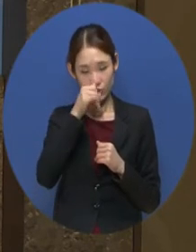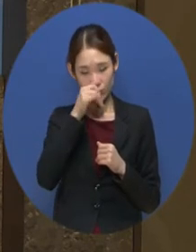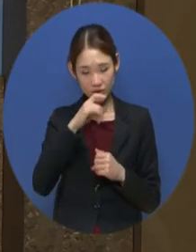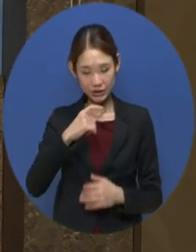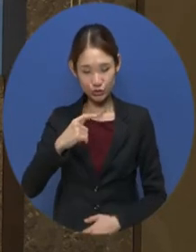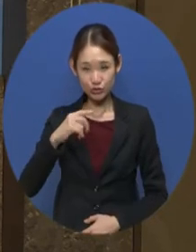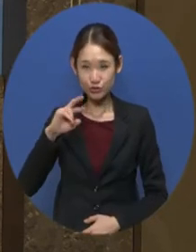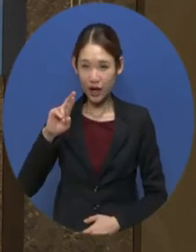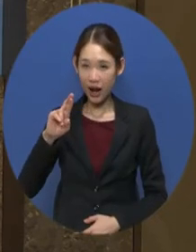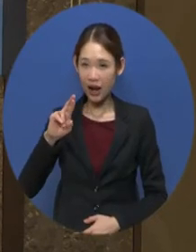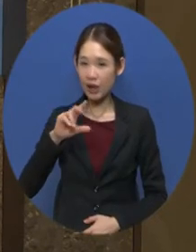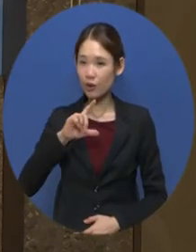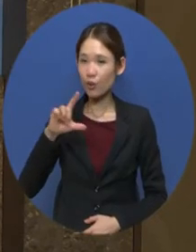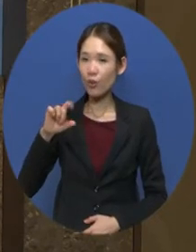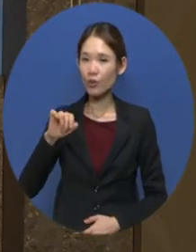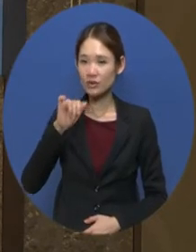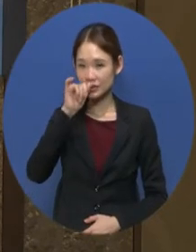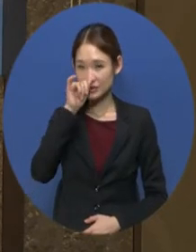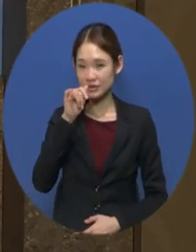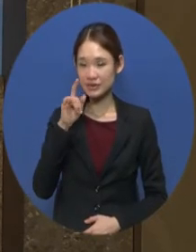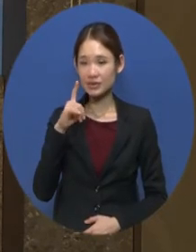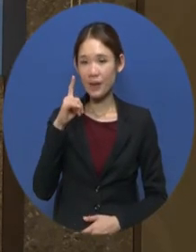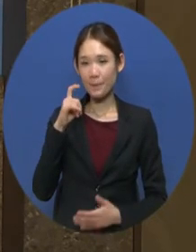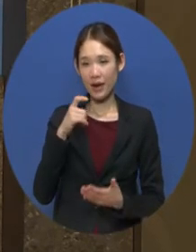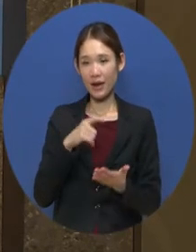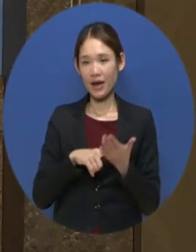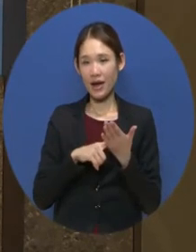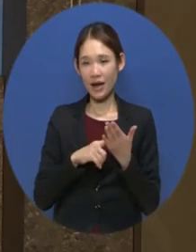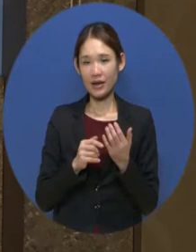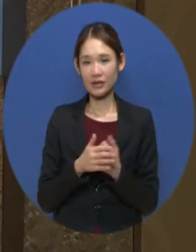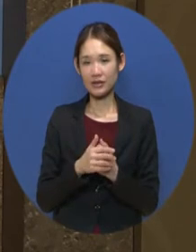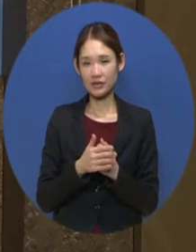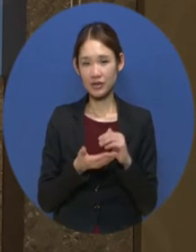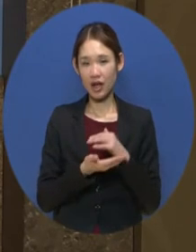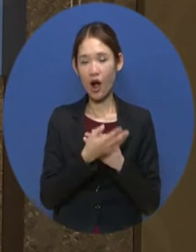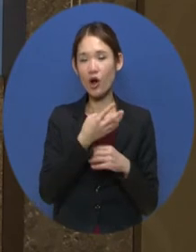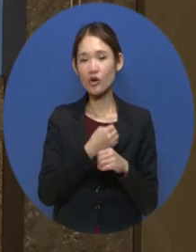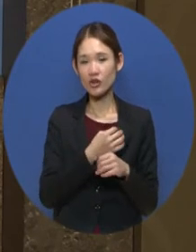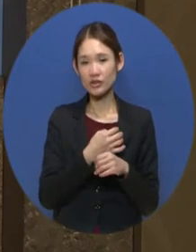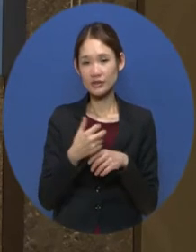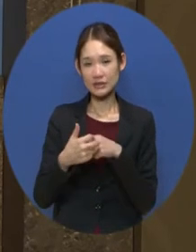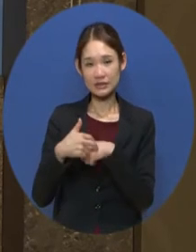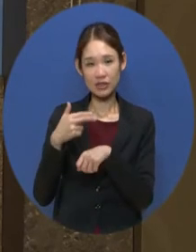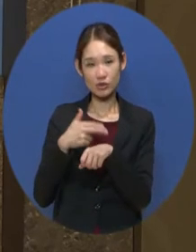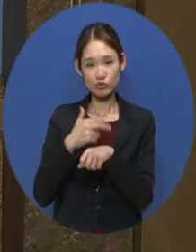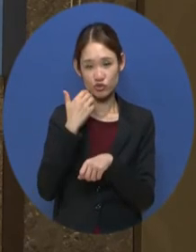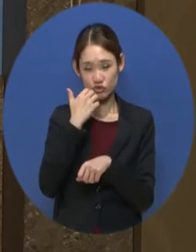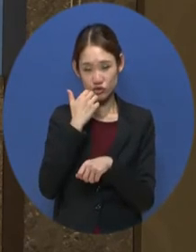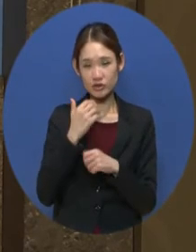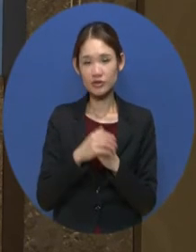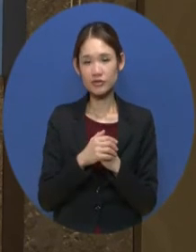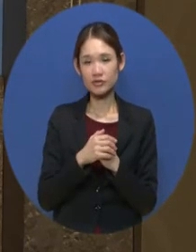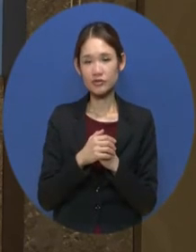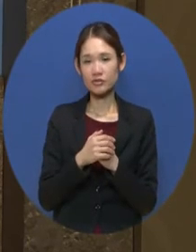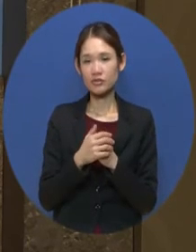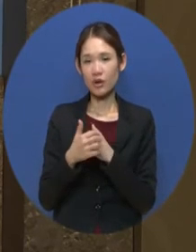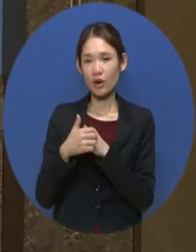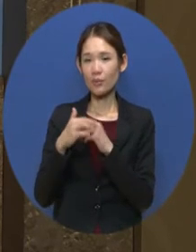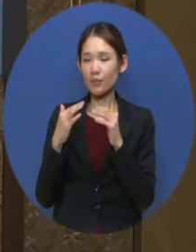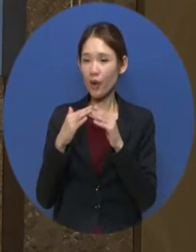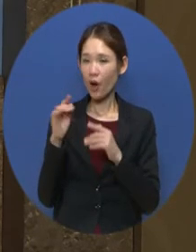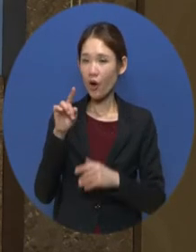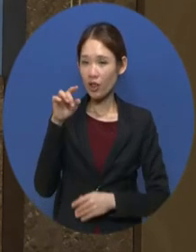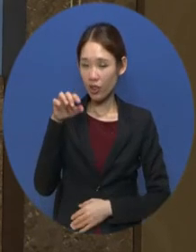그 QR코드를 네. 촬영을 하면은 이 처방전이 언제 발행이 됐고 어느 의사 선생님한테 발행이 됐고